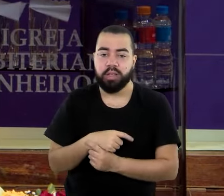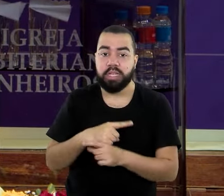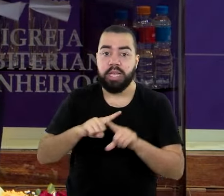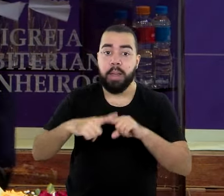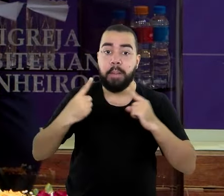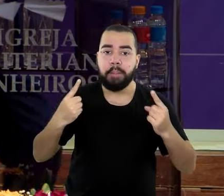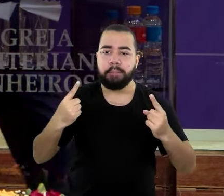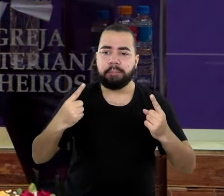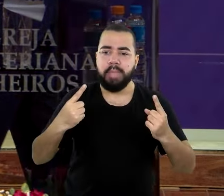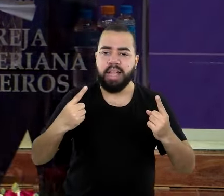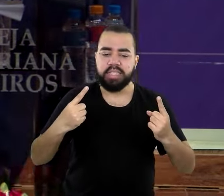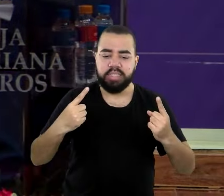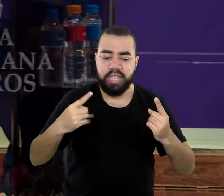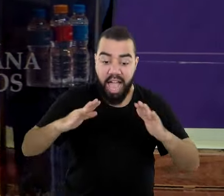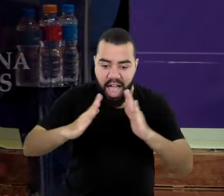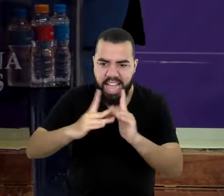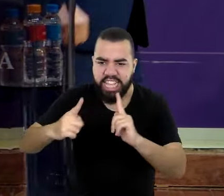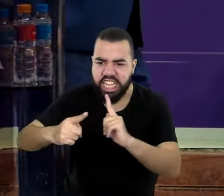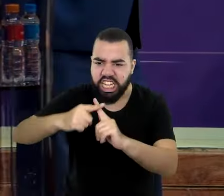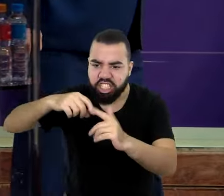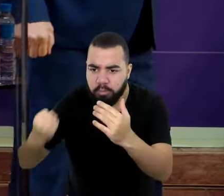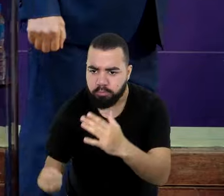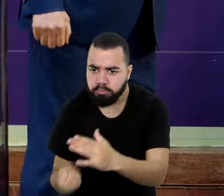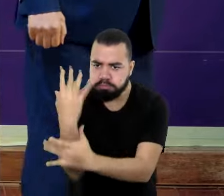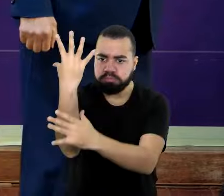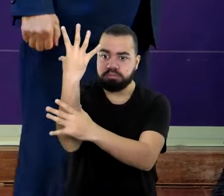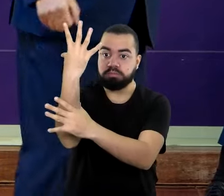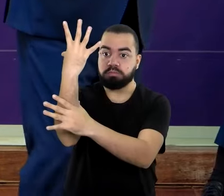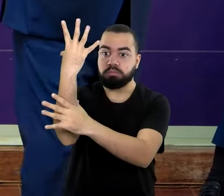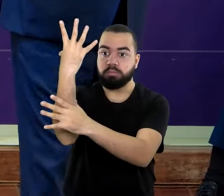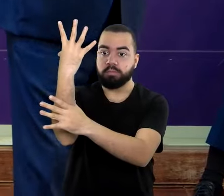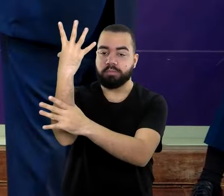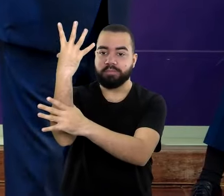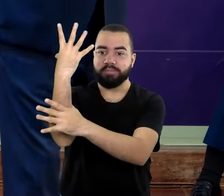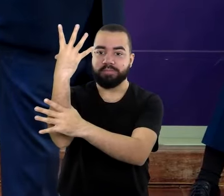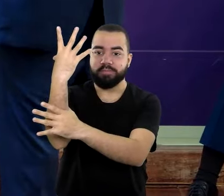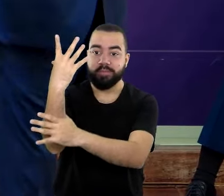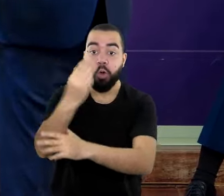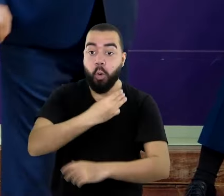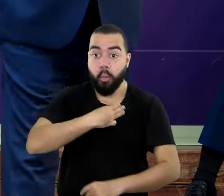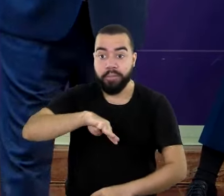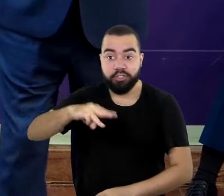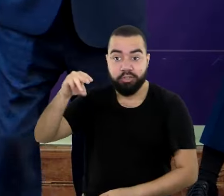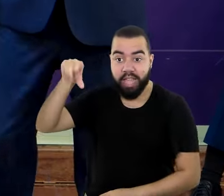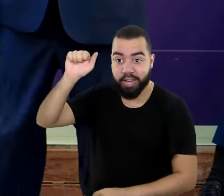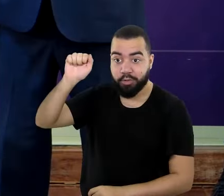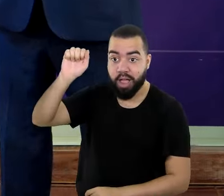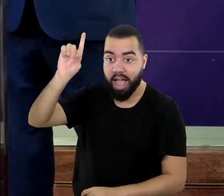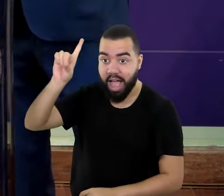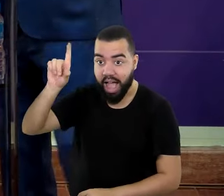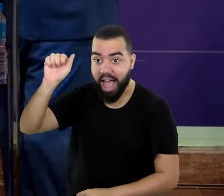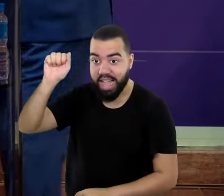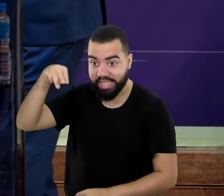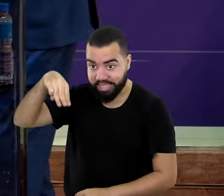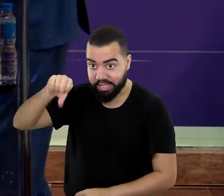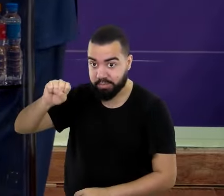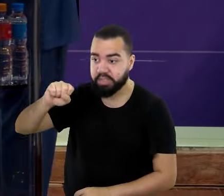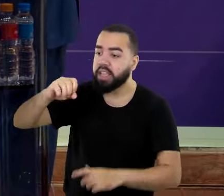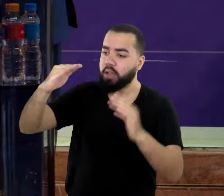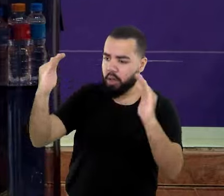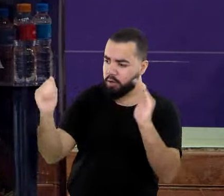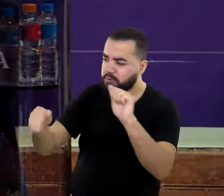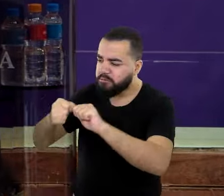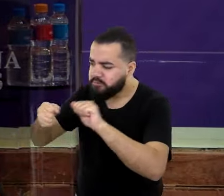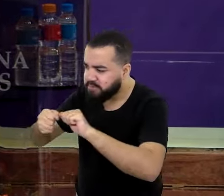meio disso ele fez a igreja. 병원을 세웠습니다. Ele fez, ele deu a igreja lá. 학교를 세웠습니다. Fez escola naquele lugar.